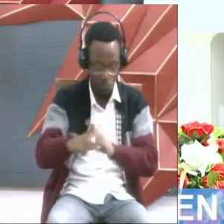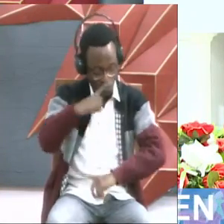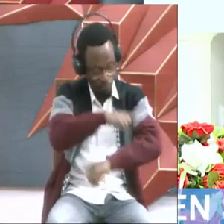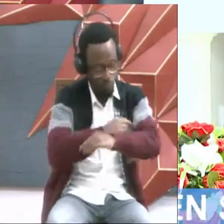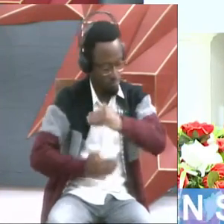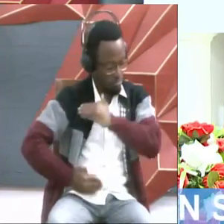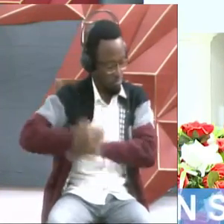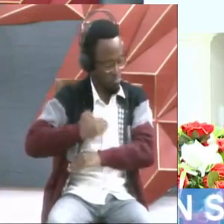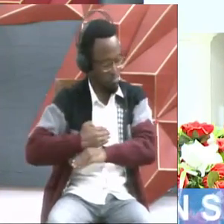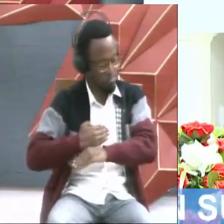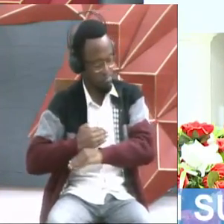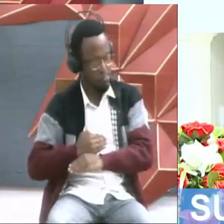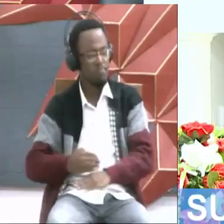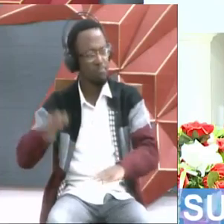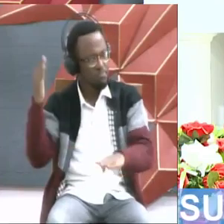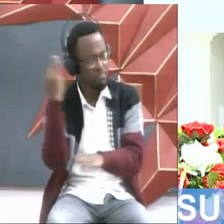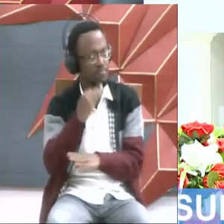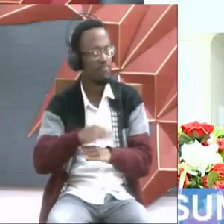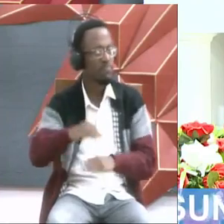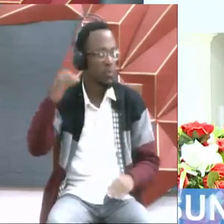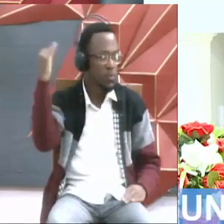Vous devez aimer. Vous devez